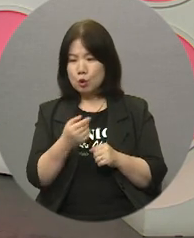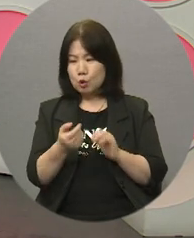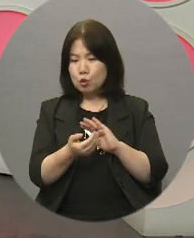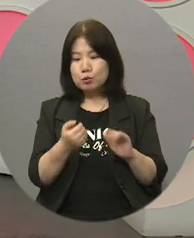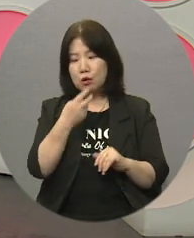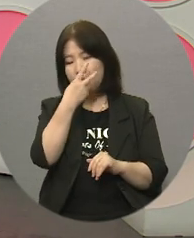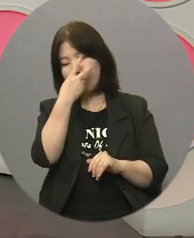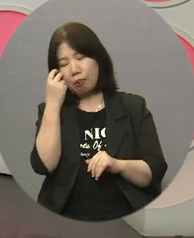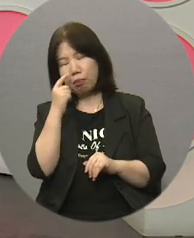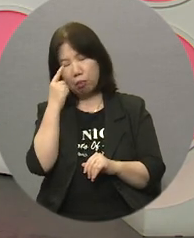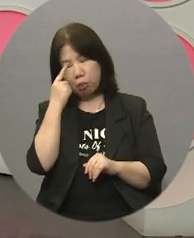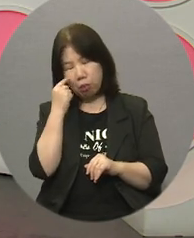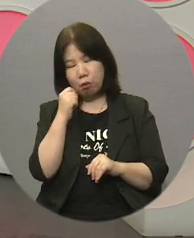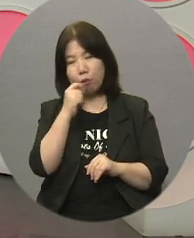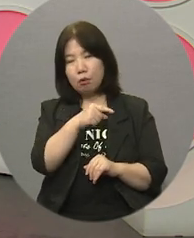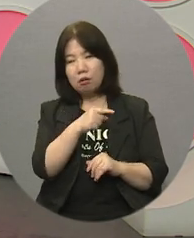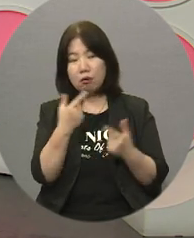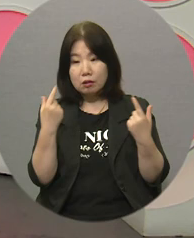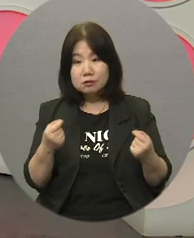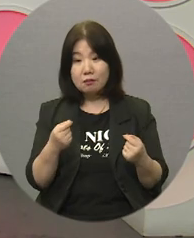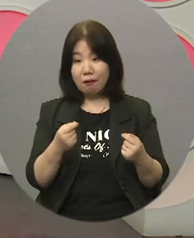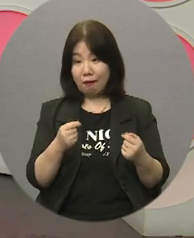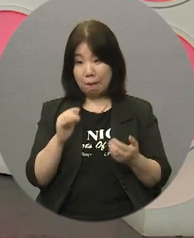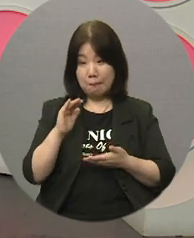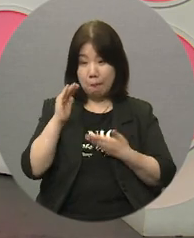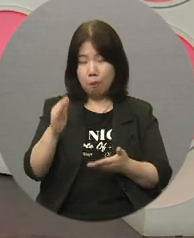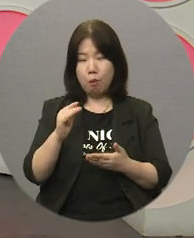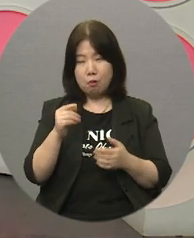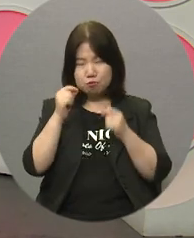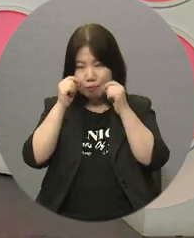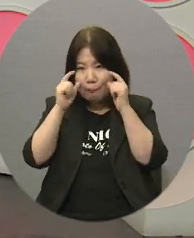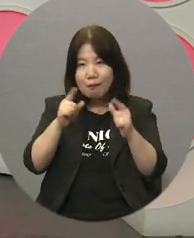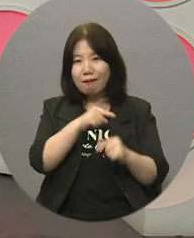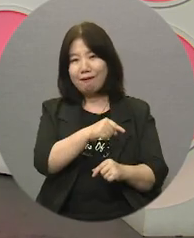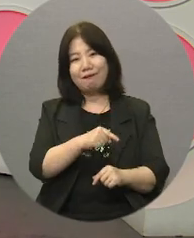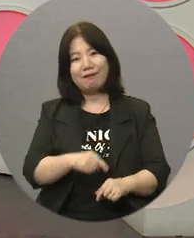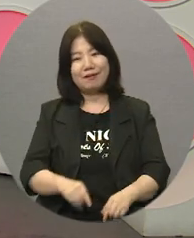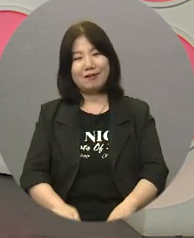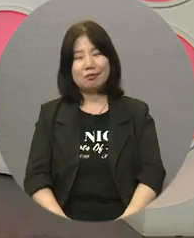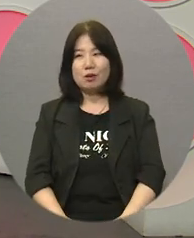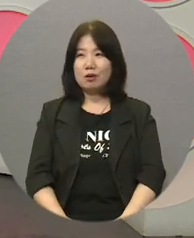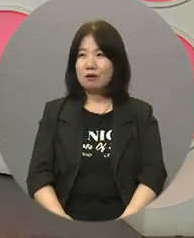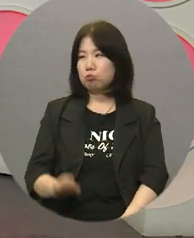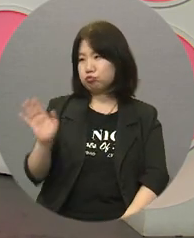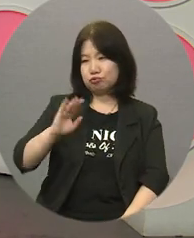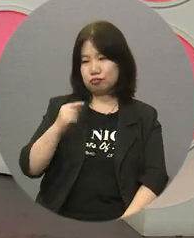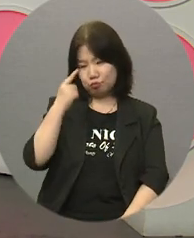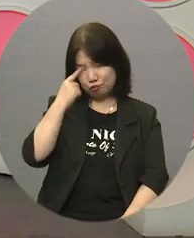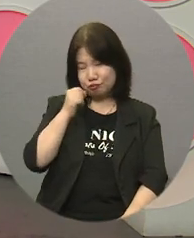사람처럼 보였는데. 나 안 졸렸어요. 대사하니까 그냥 확. 아니야. 좋습니다. 네.